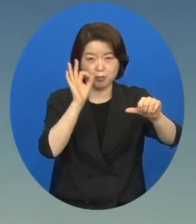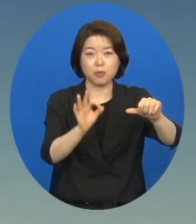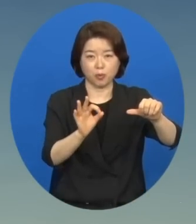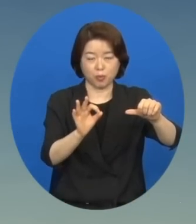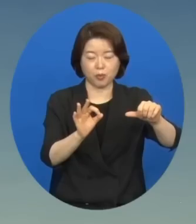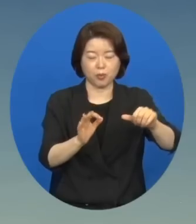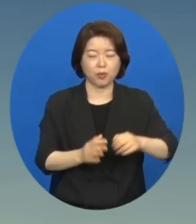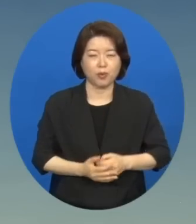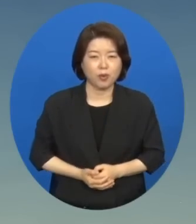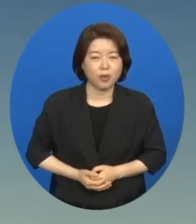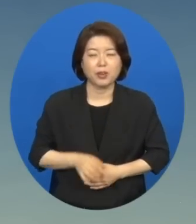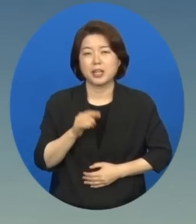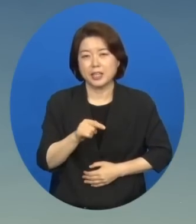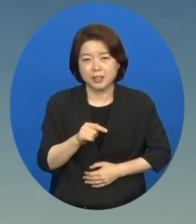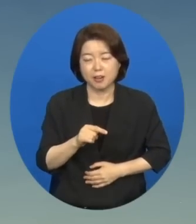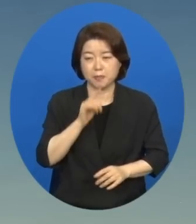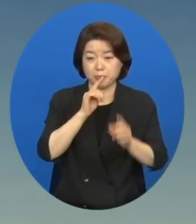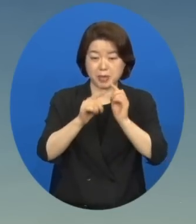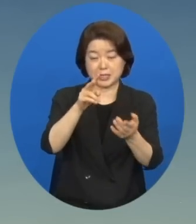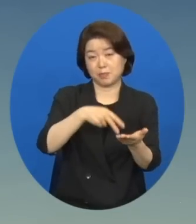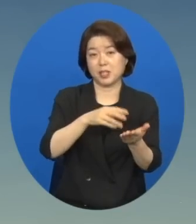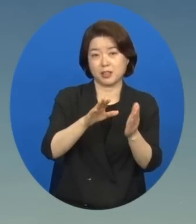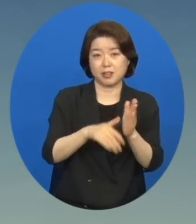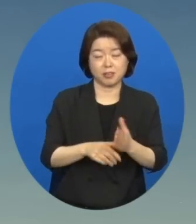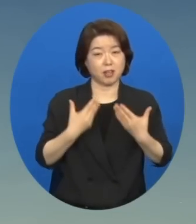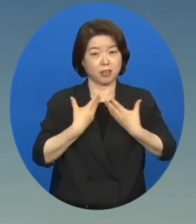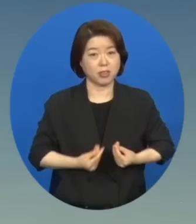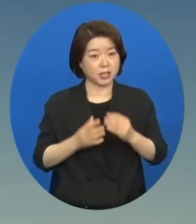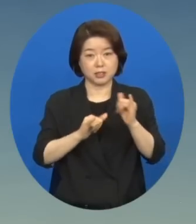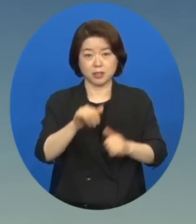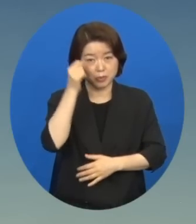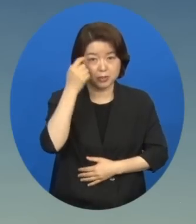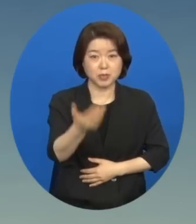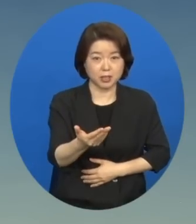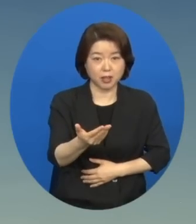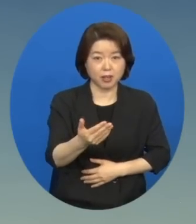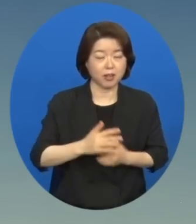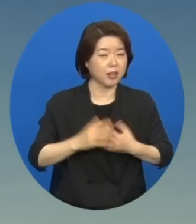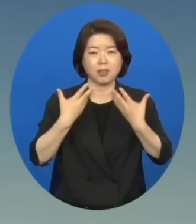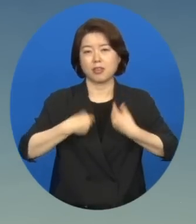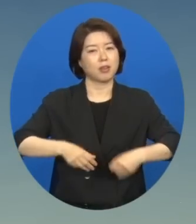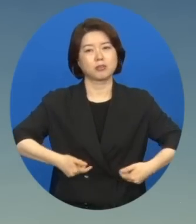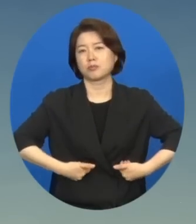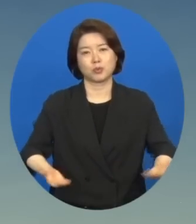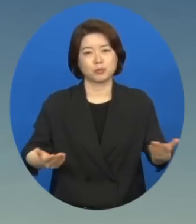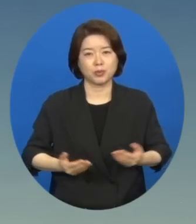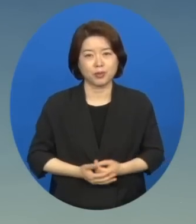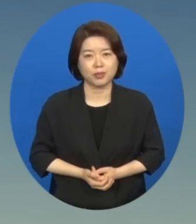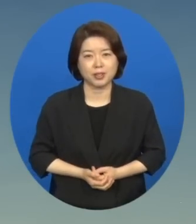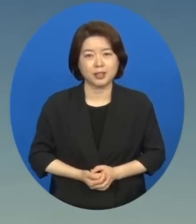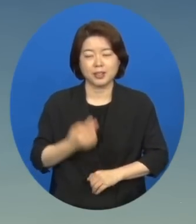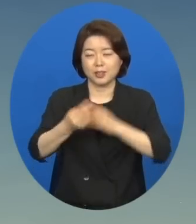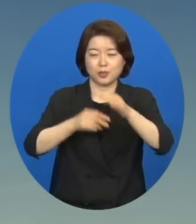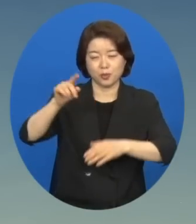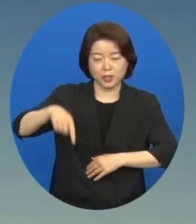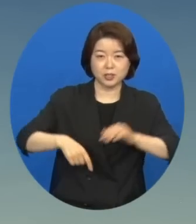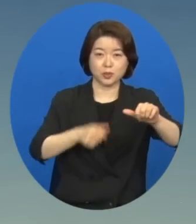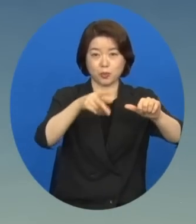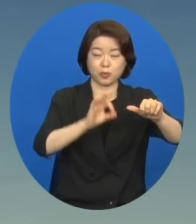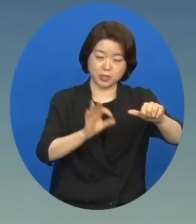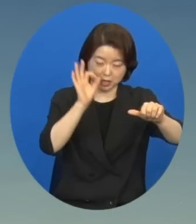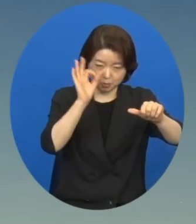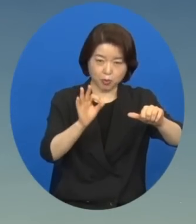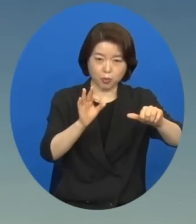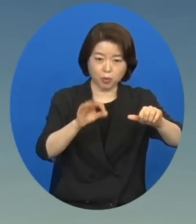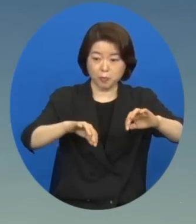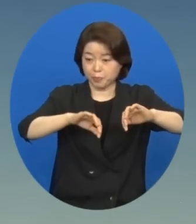읽었는데 여러분 이 말씀을 읽으면서 낙심하는 분 계십니까? 낙심하실 필요가 없어요. 요한일서 5장 말씀을